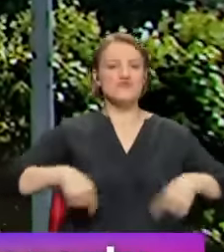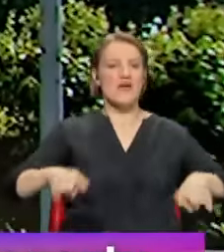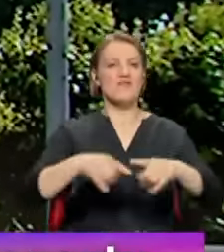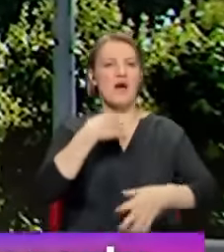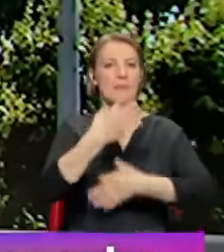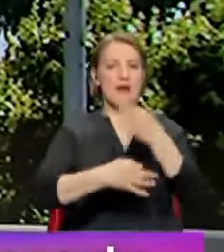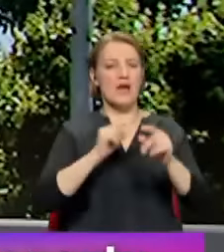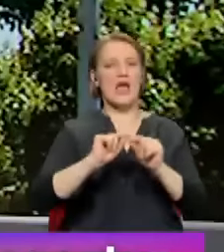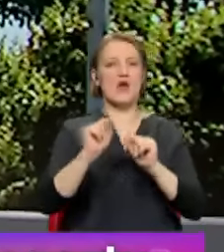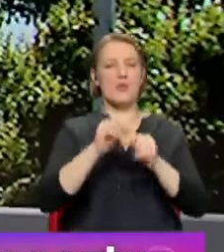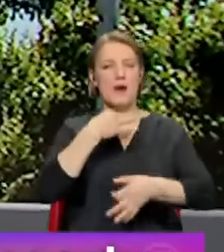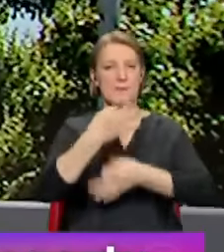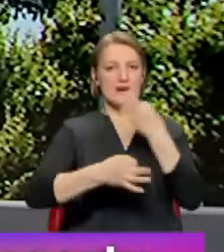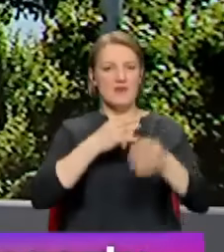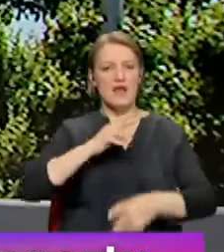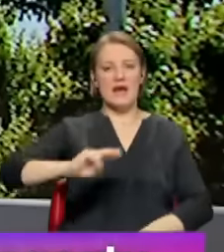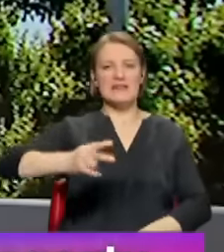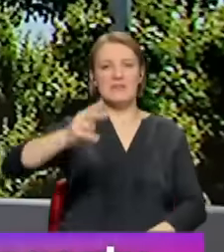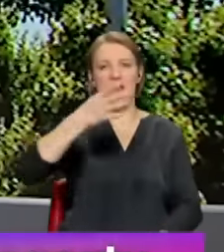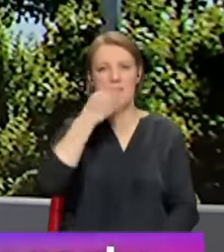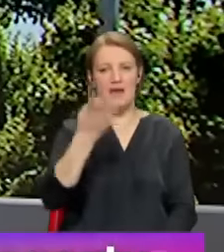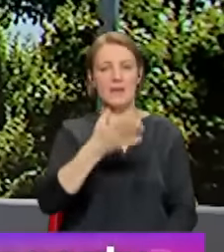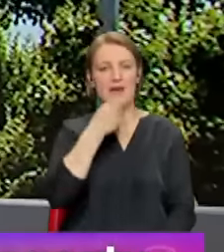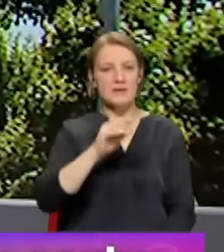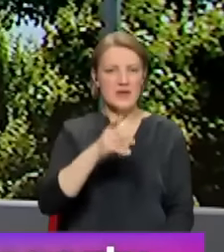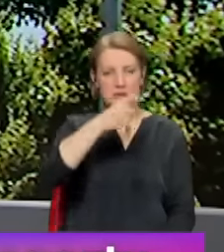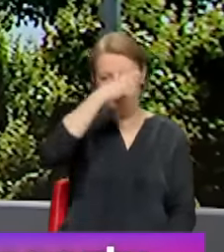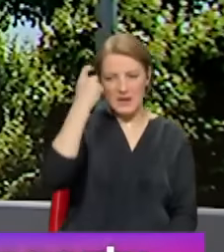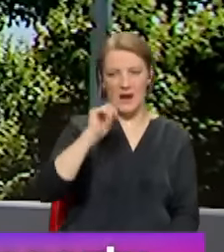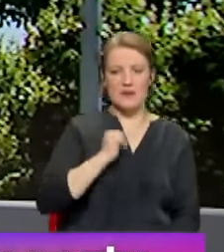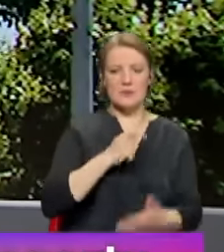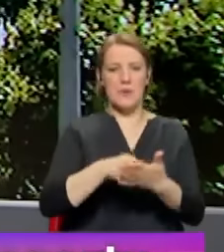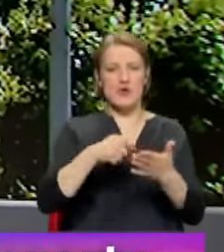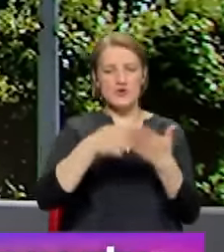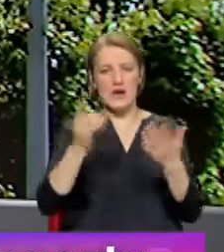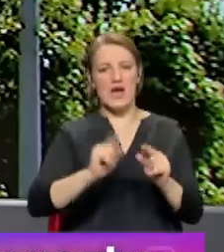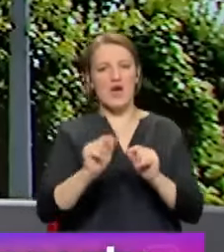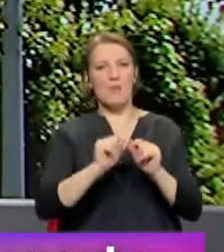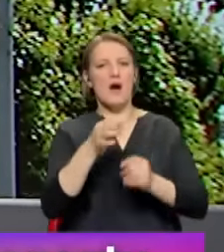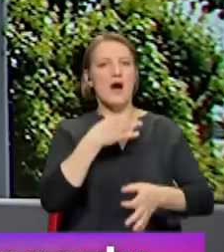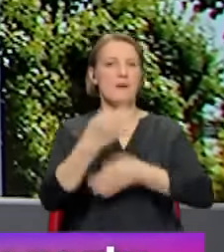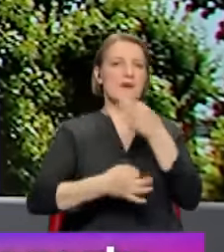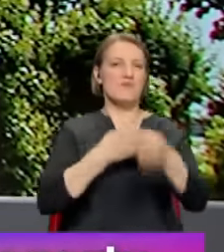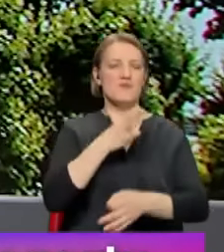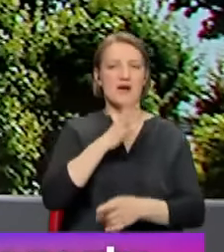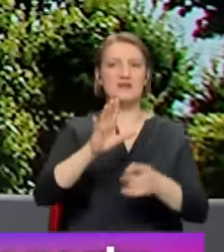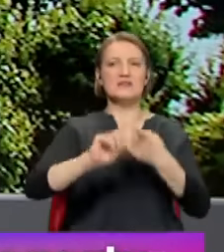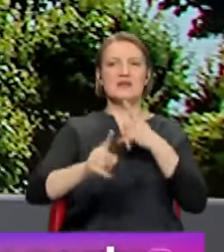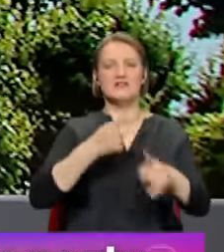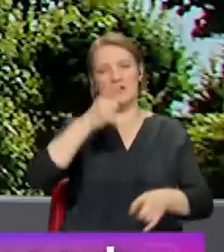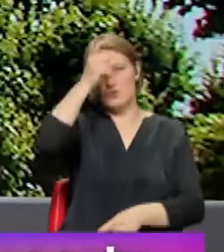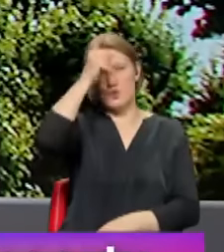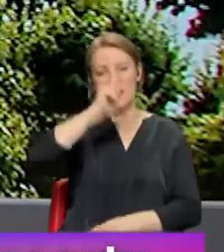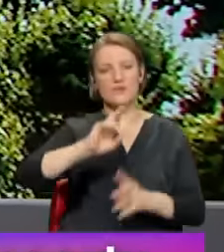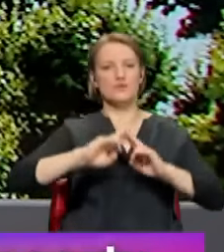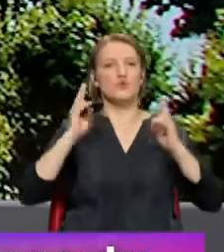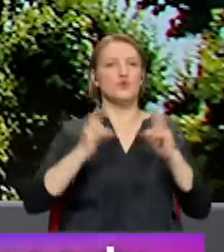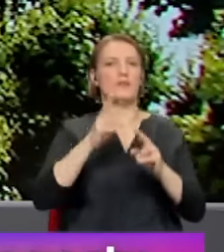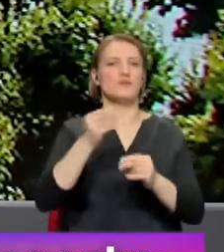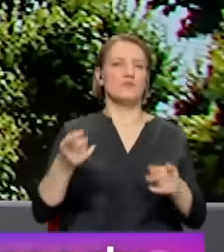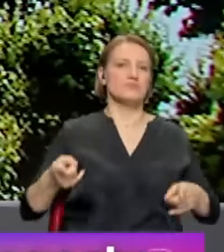haberleri var, ekonomi haberleri var, kademeli emeklilik, emekli, emekçi, asgari ücretli ekonomi haberleri var. Siyasetten, Türkiye'den,